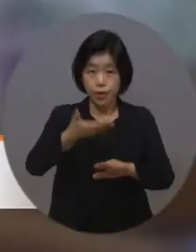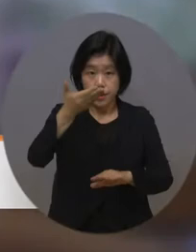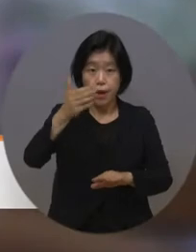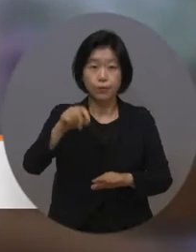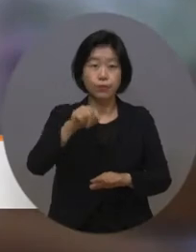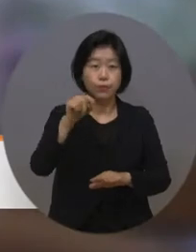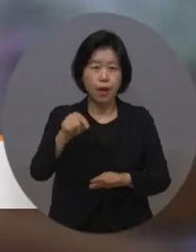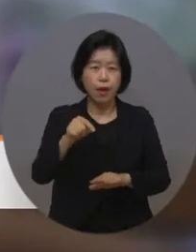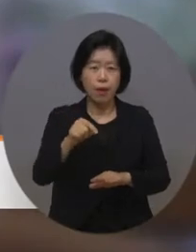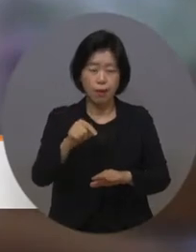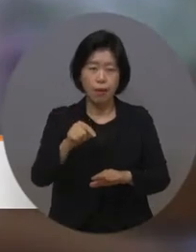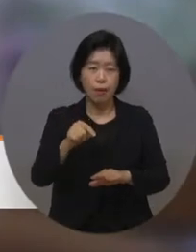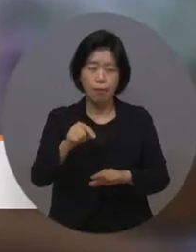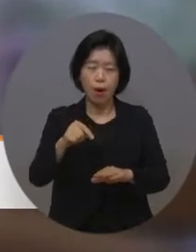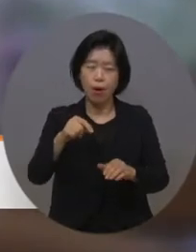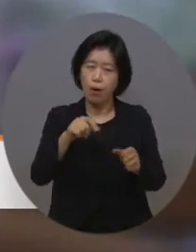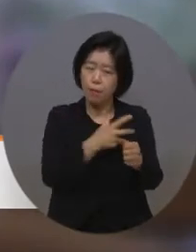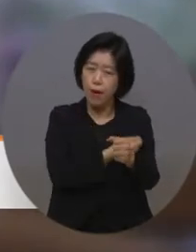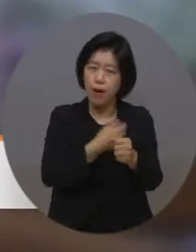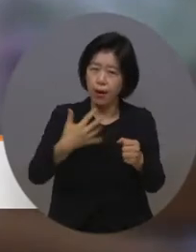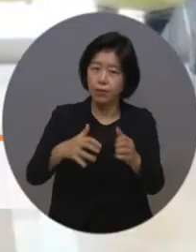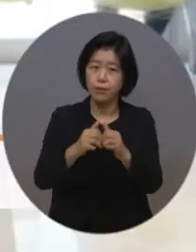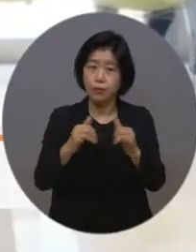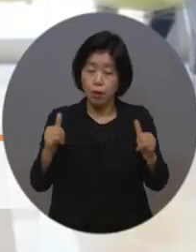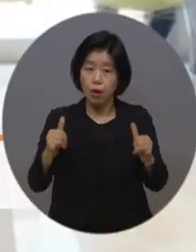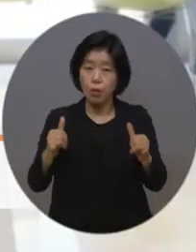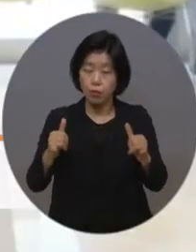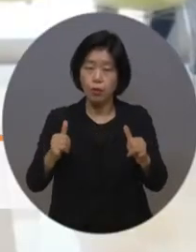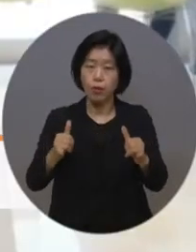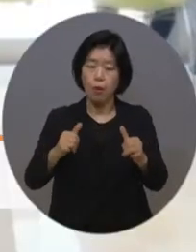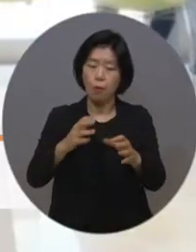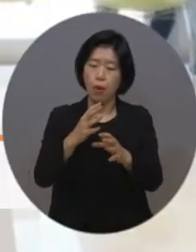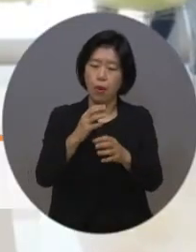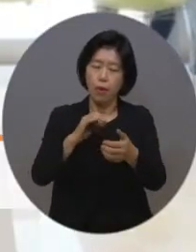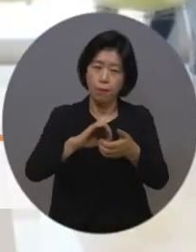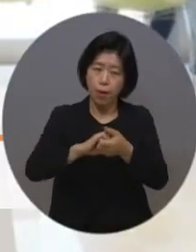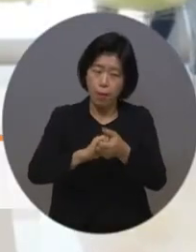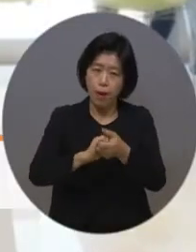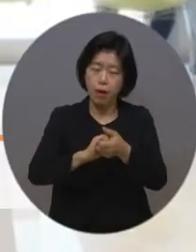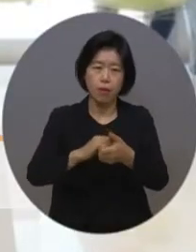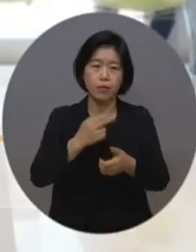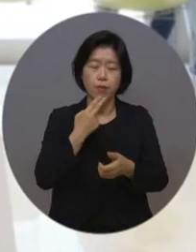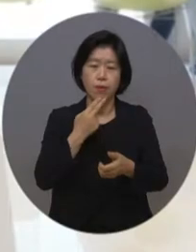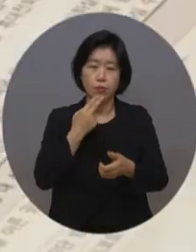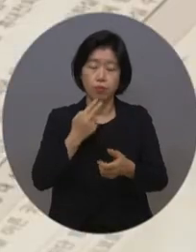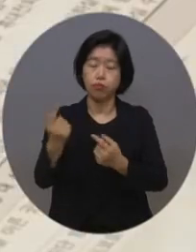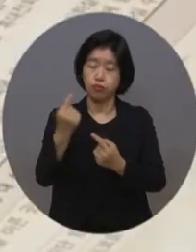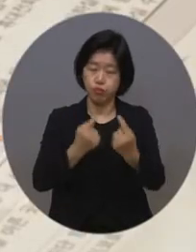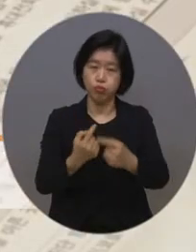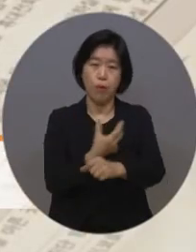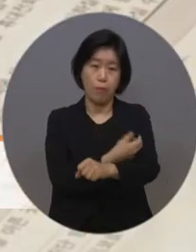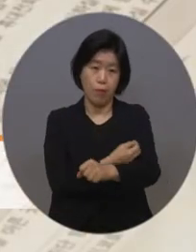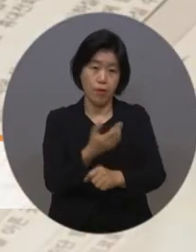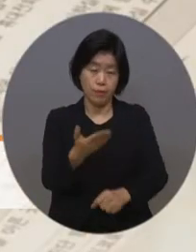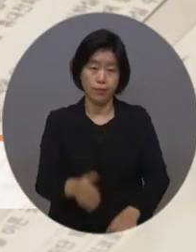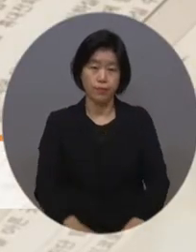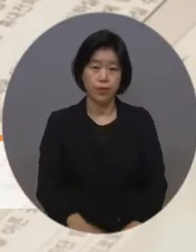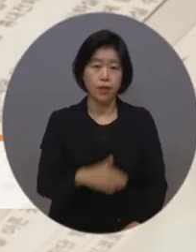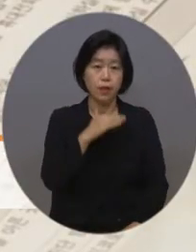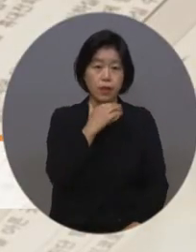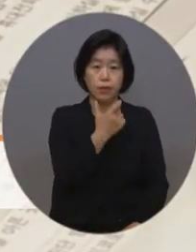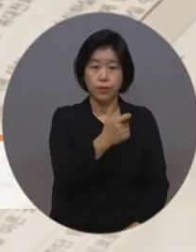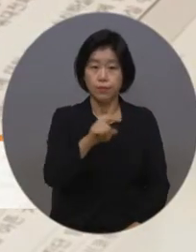미접종자는 별도 기간 없이 예방접종센터에서 개별 예약 후 화이자 백신으로 접종받게 되며 60세에서